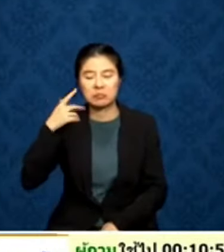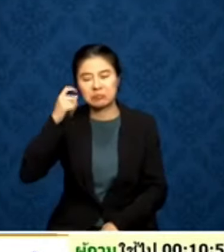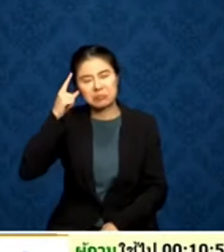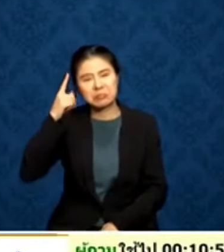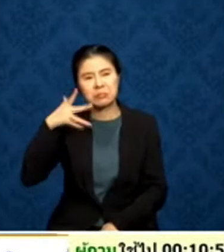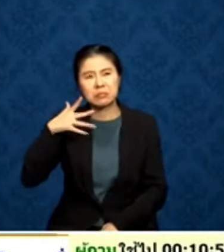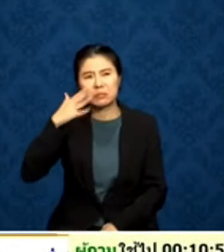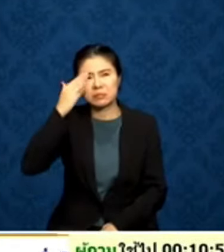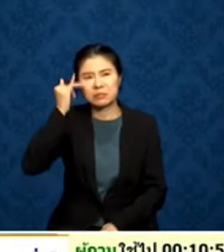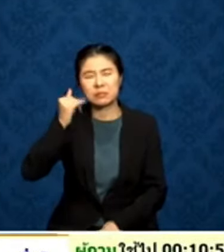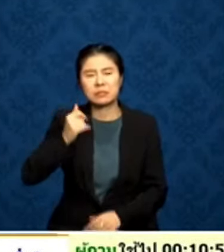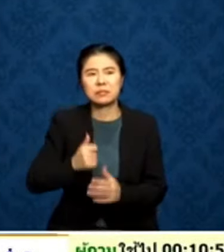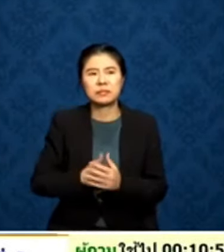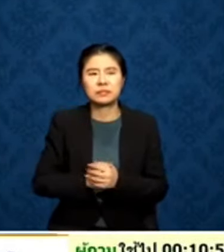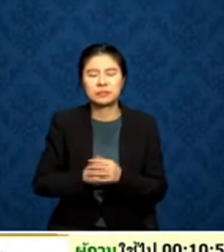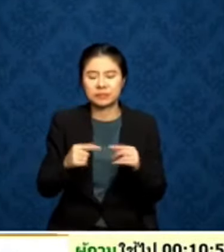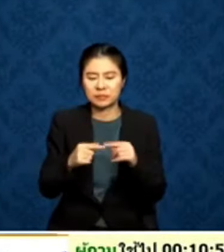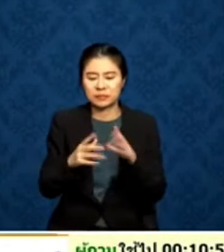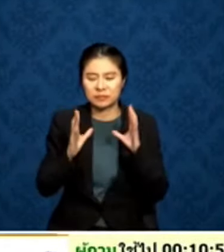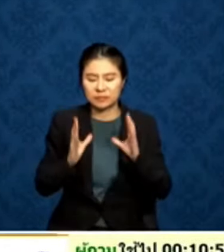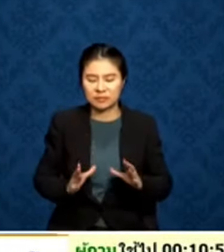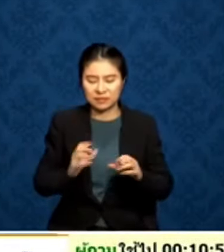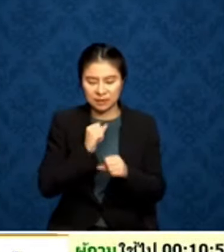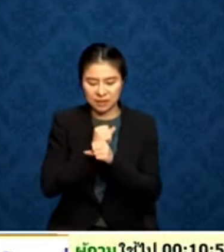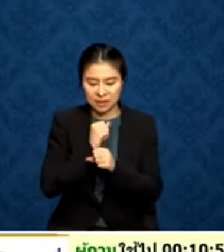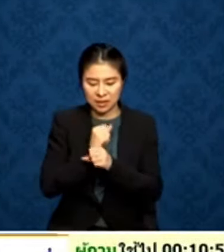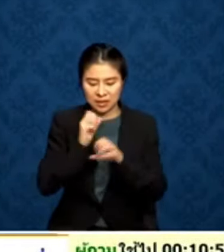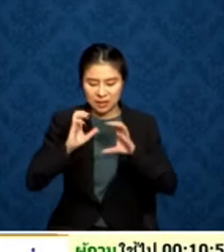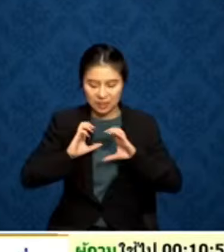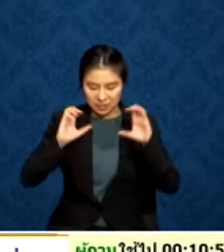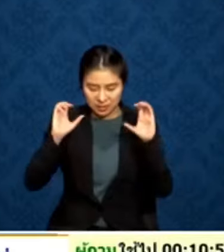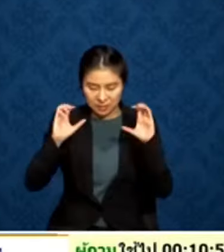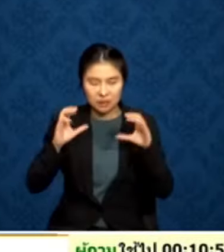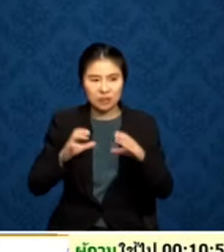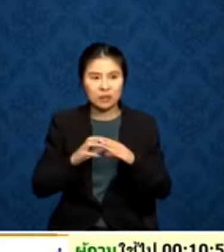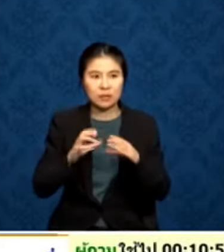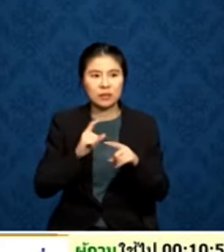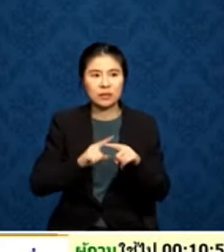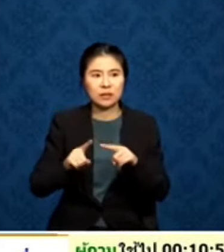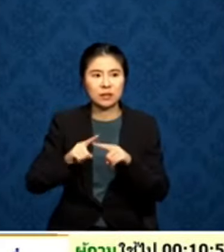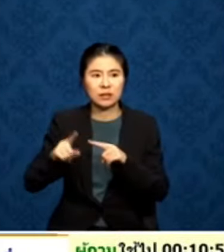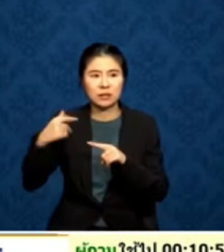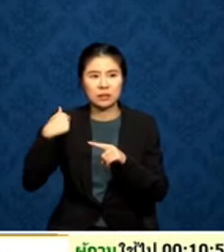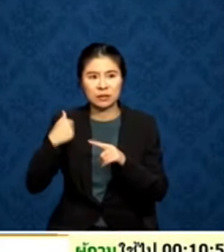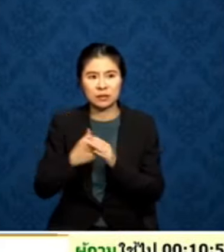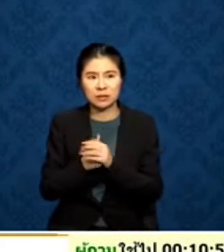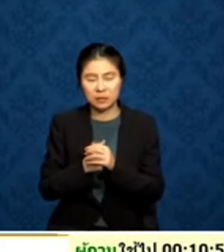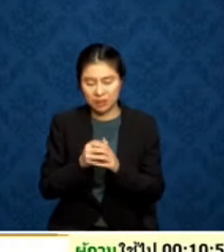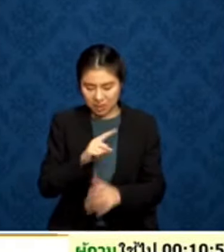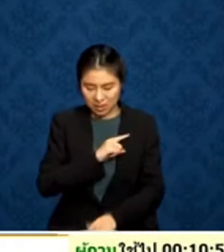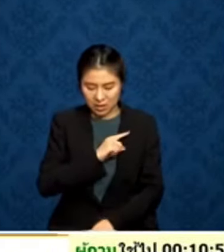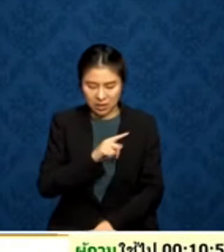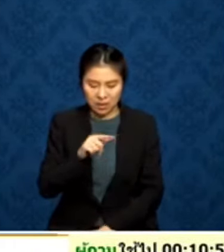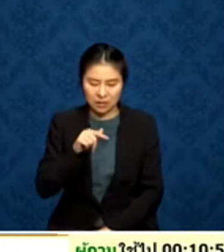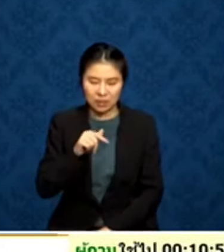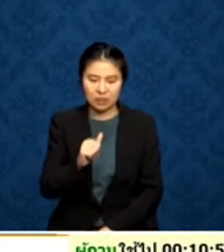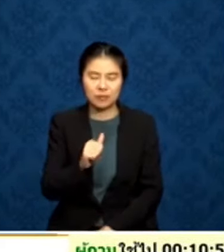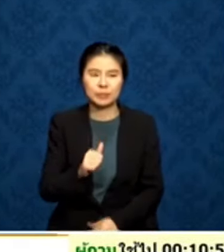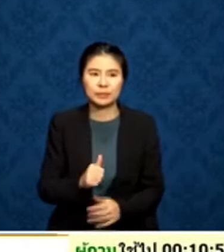ราะว่าภารกิจของข้าราชการในแต่ละหน่วยงานต่างๆเหล่านั้นเนี่ยภารกิจหลักที่มีอยู่เนี่ยบ